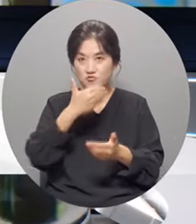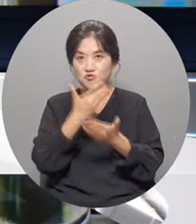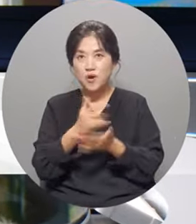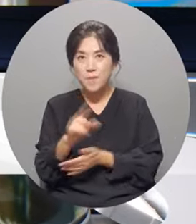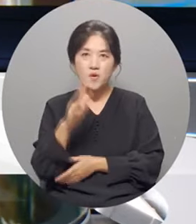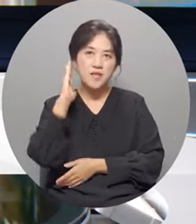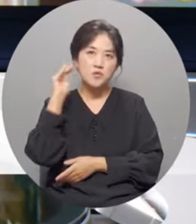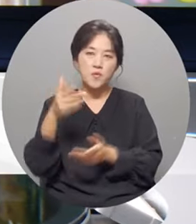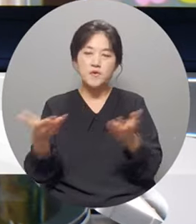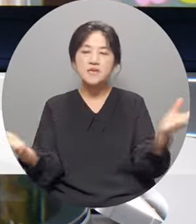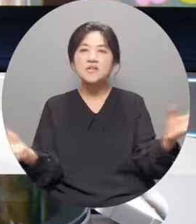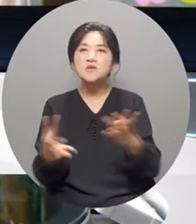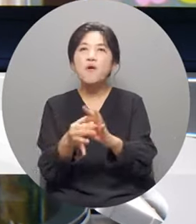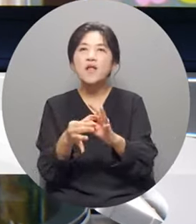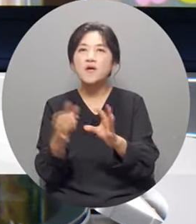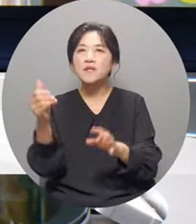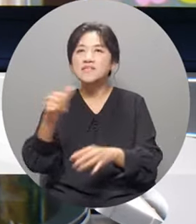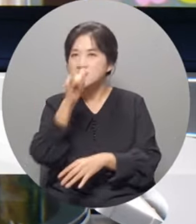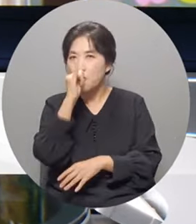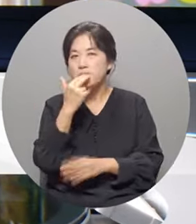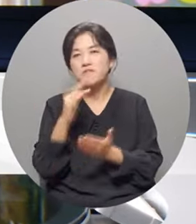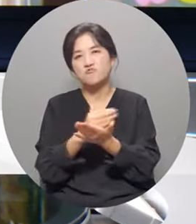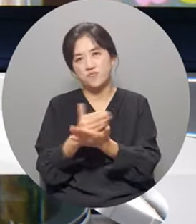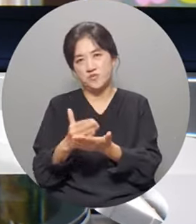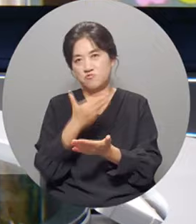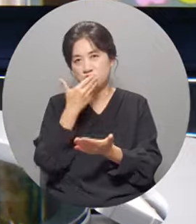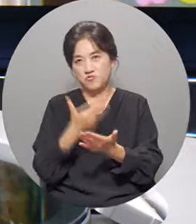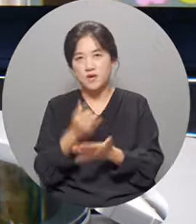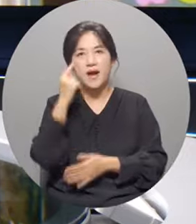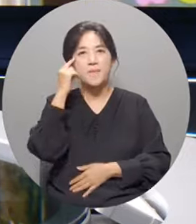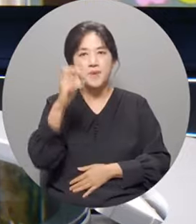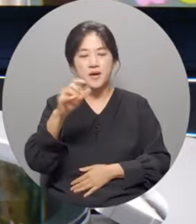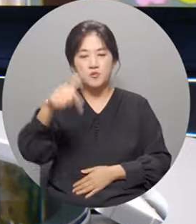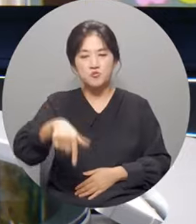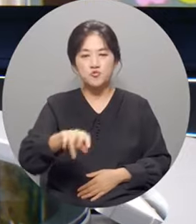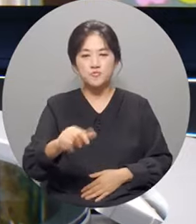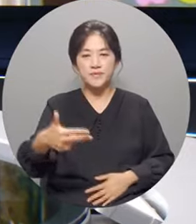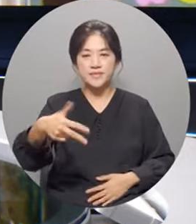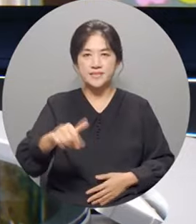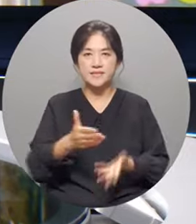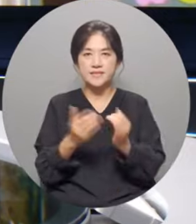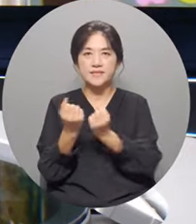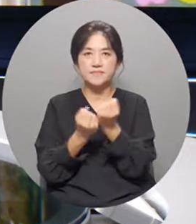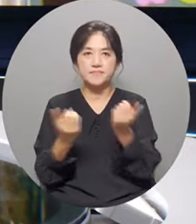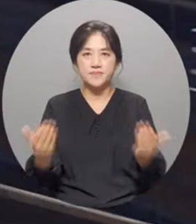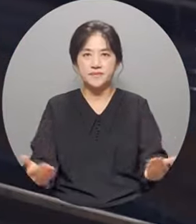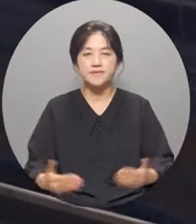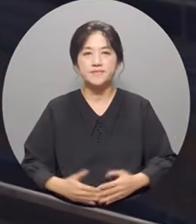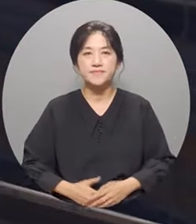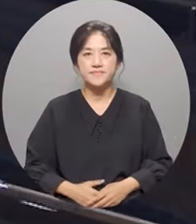대통령 직무 관련성이 될 것으로 보입니다. 먼저 구민지 기자가 보도합니다.